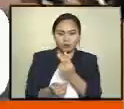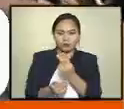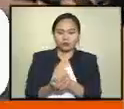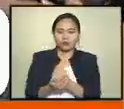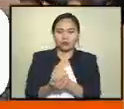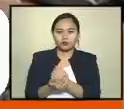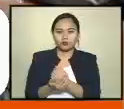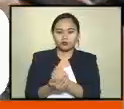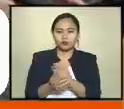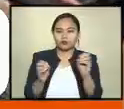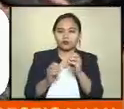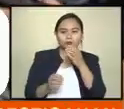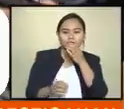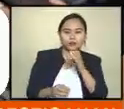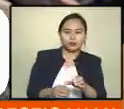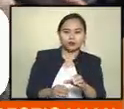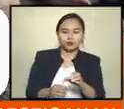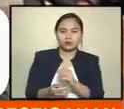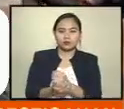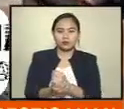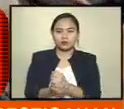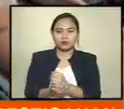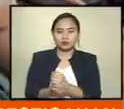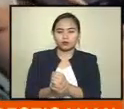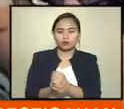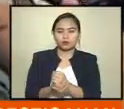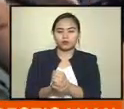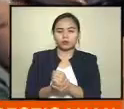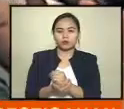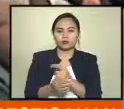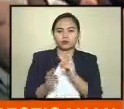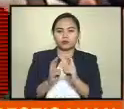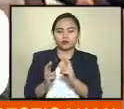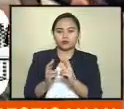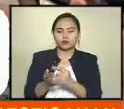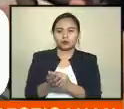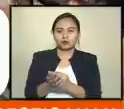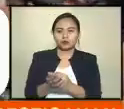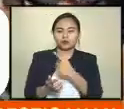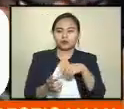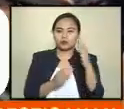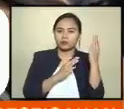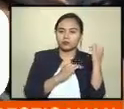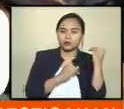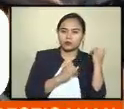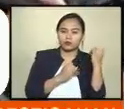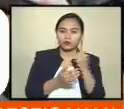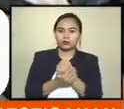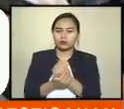na commentaries dito sa bicam. So we hope that even that will